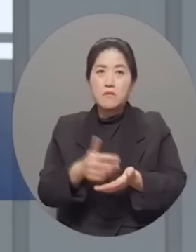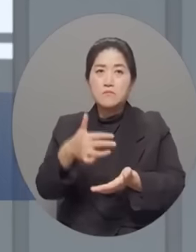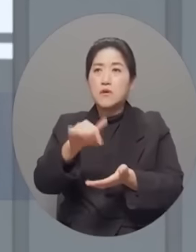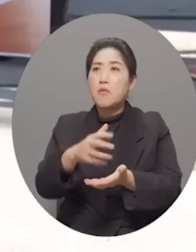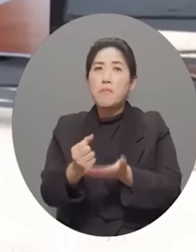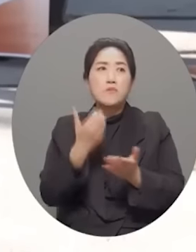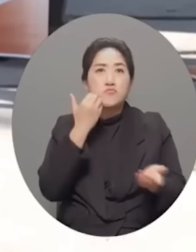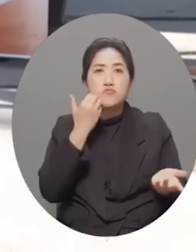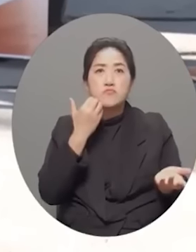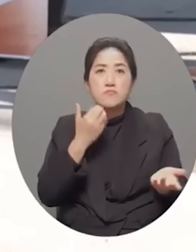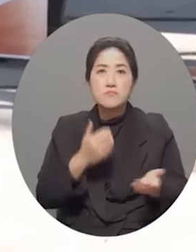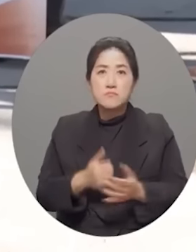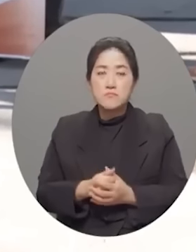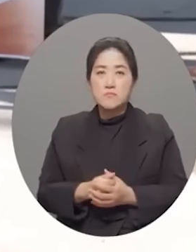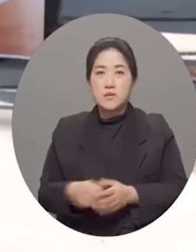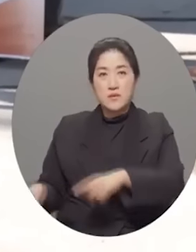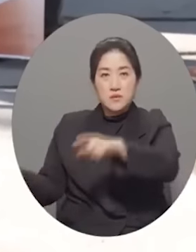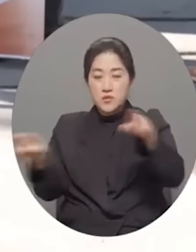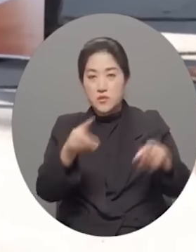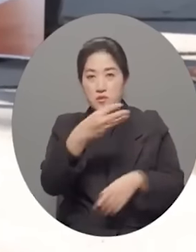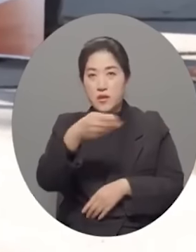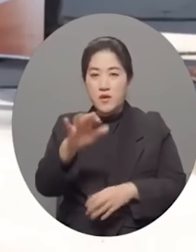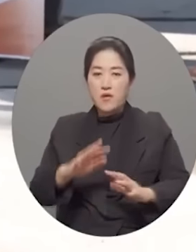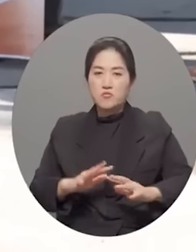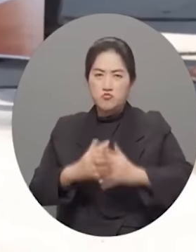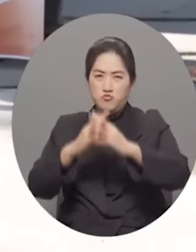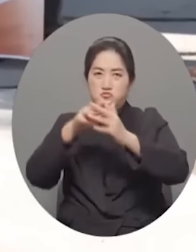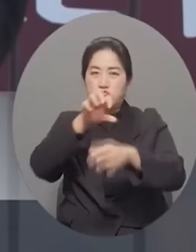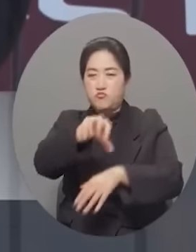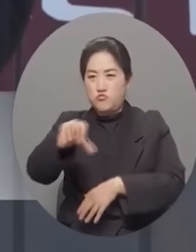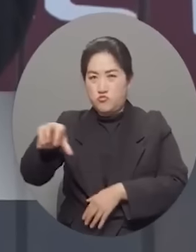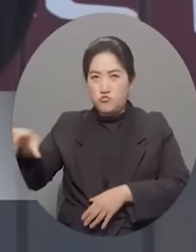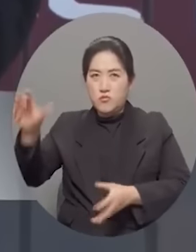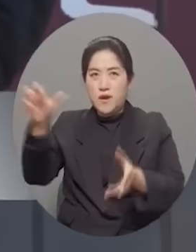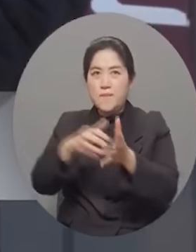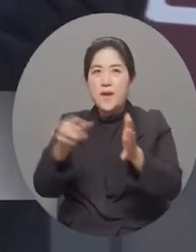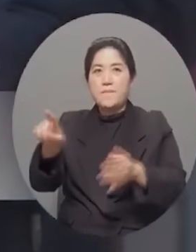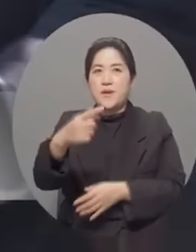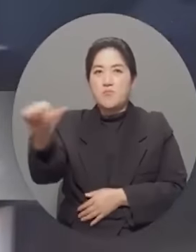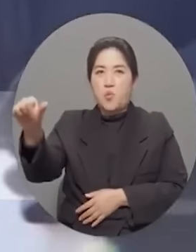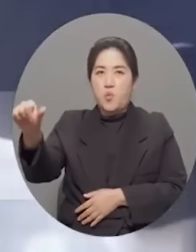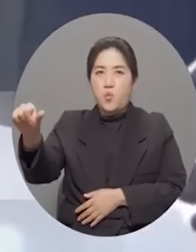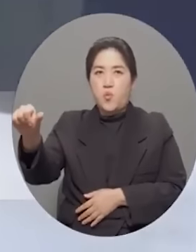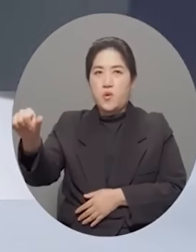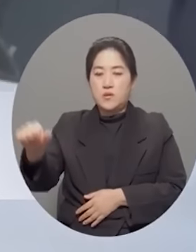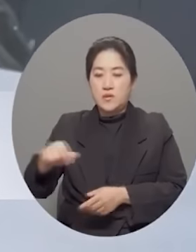받아요? 전국에 태형건설이 시공 중인 공사 현장은 105곳.